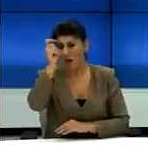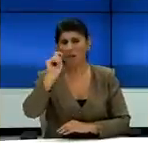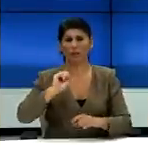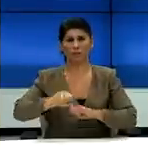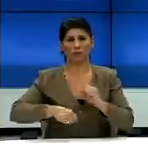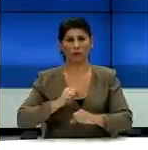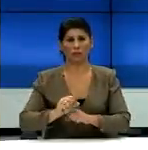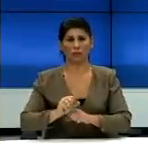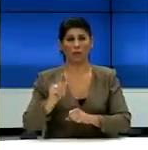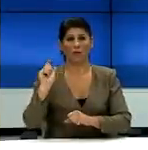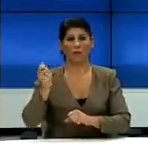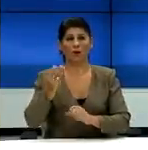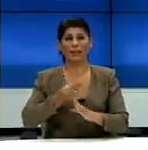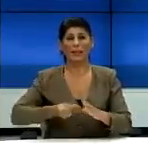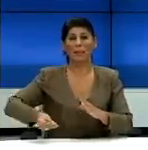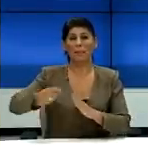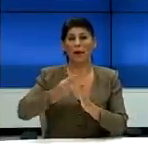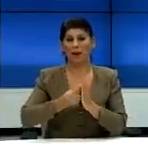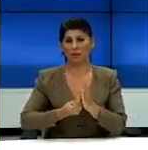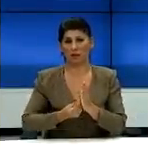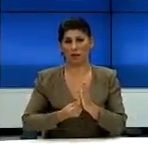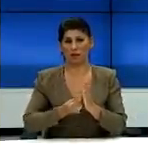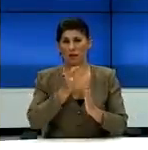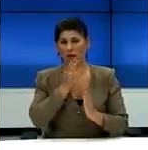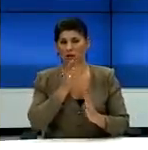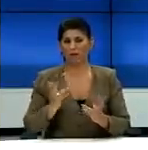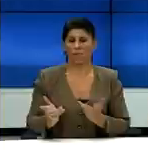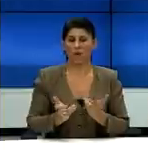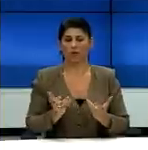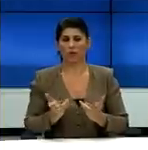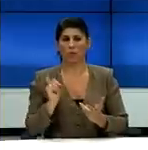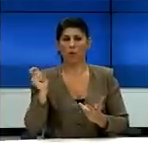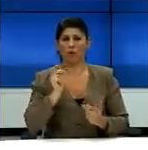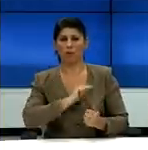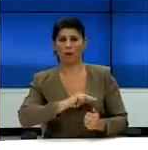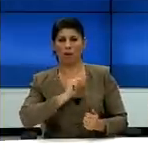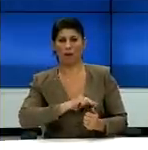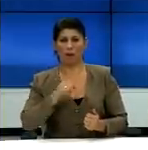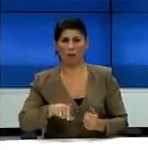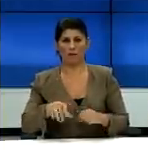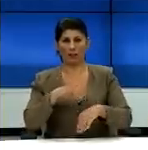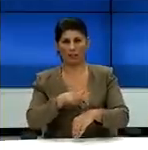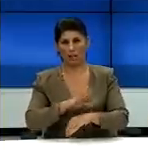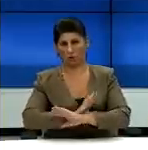βγάλετε πολιτική υπεραξία και πρόσκαιρα πολιτικά ωφέλη από την πανδημία.